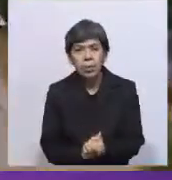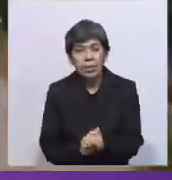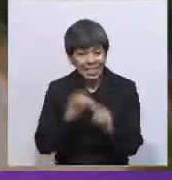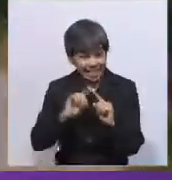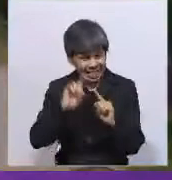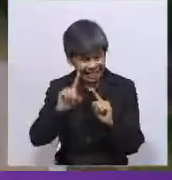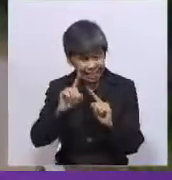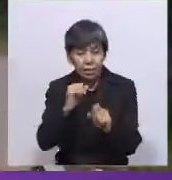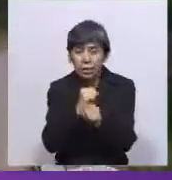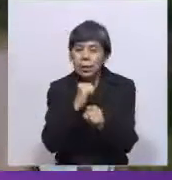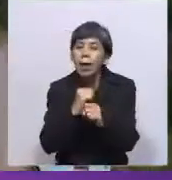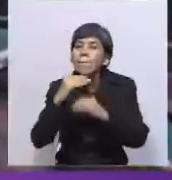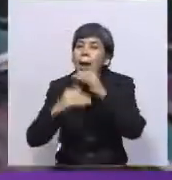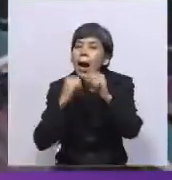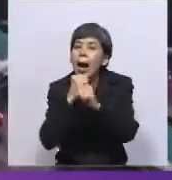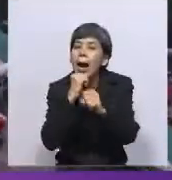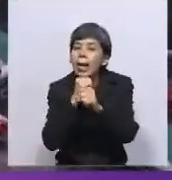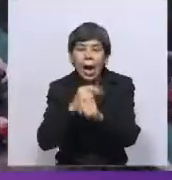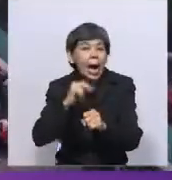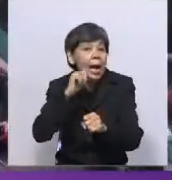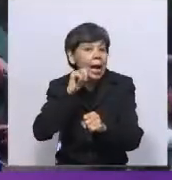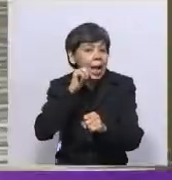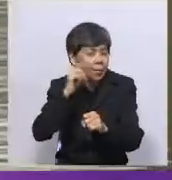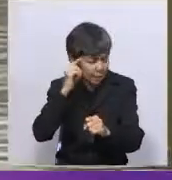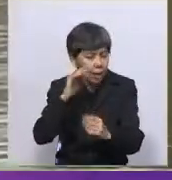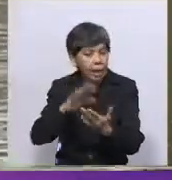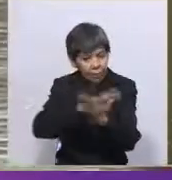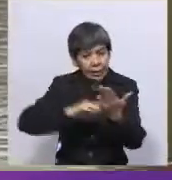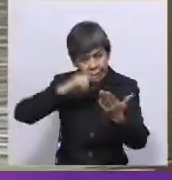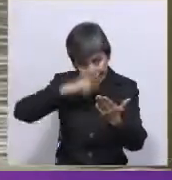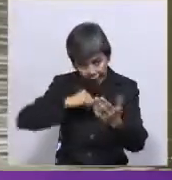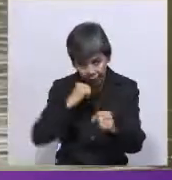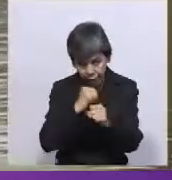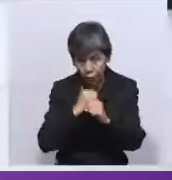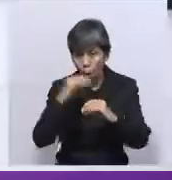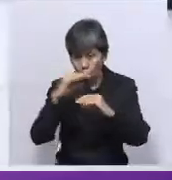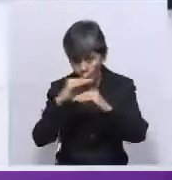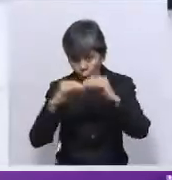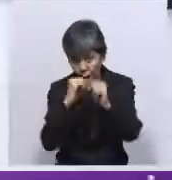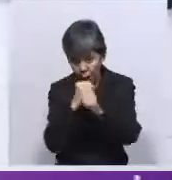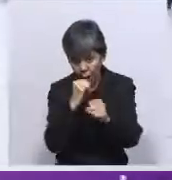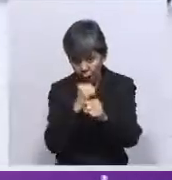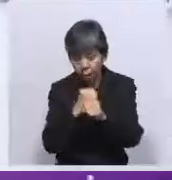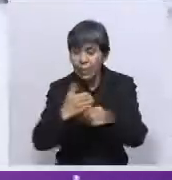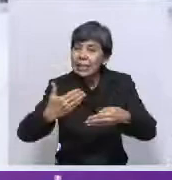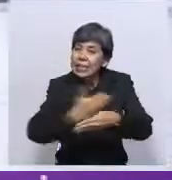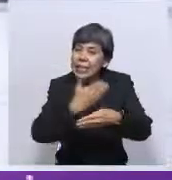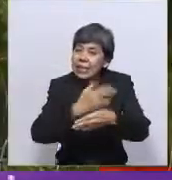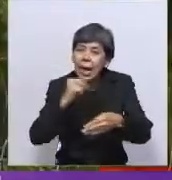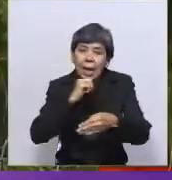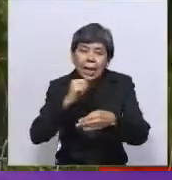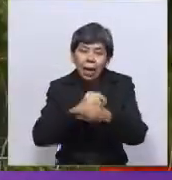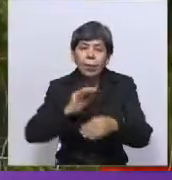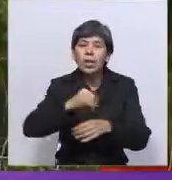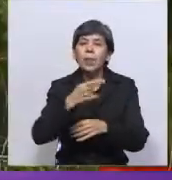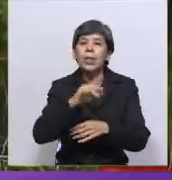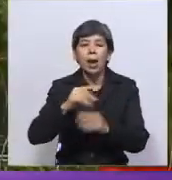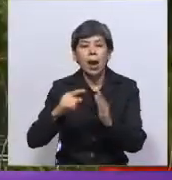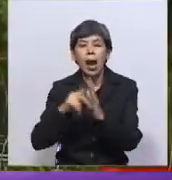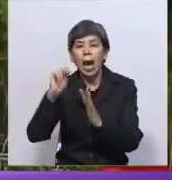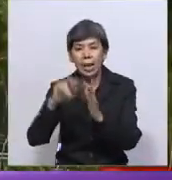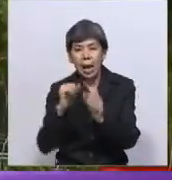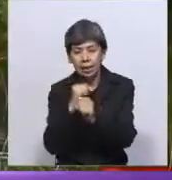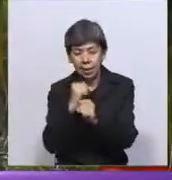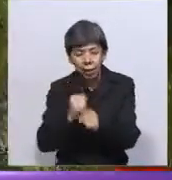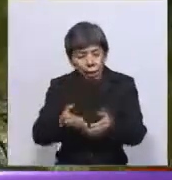ดับแรกจะมีการพัฒนาระบบขนส่งทางน้ำภายในประเทศด้วยโครงการก่อสร้างเขื่อนยกระดับแม่น้ำเจ้าพระยาและน่านเ